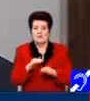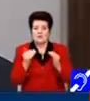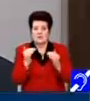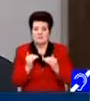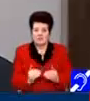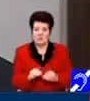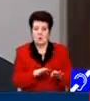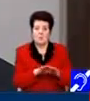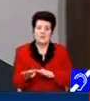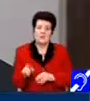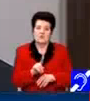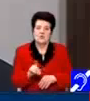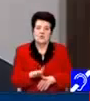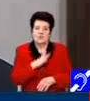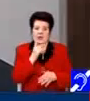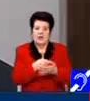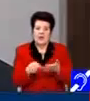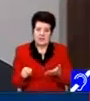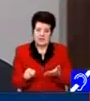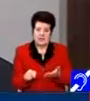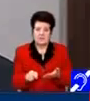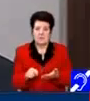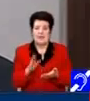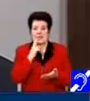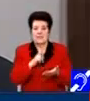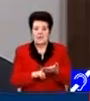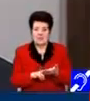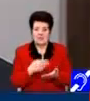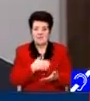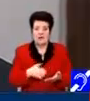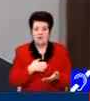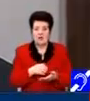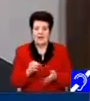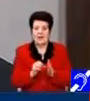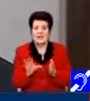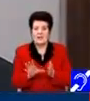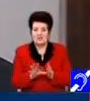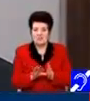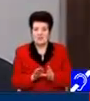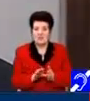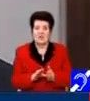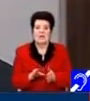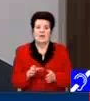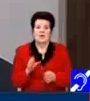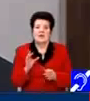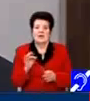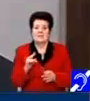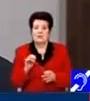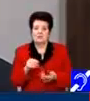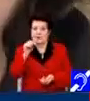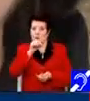de pește comparativ cu ceea ce era indicat pe etichetă. Valoarea energetică a alimentelor respective, deci,